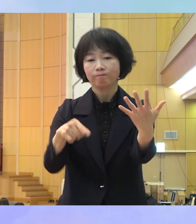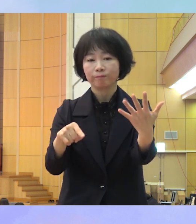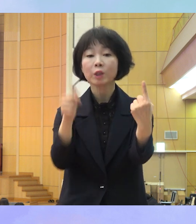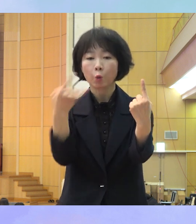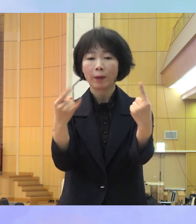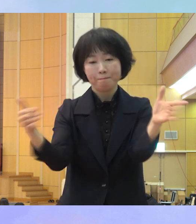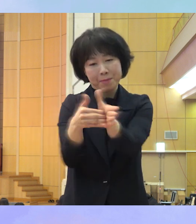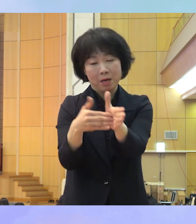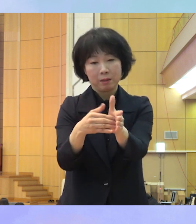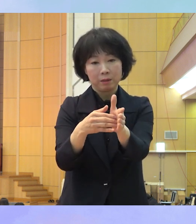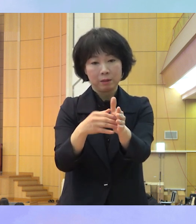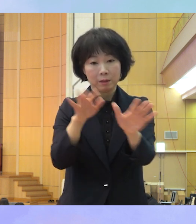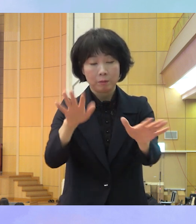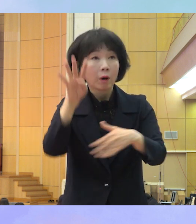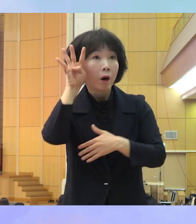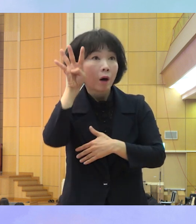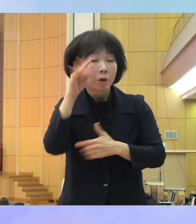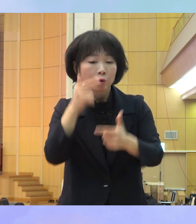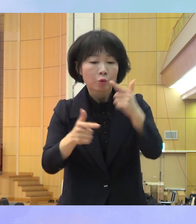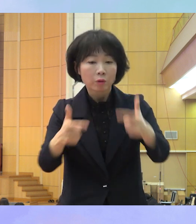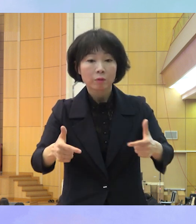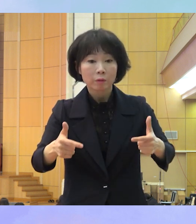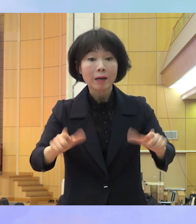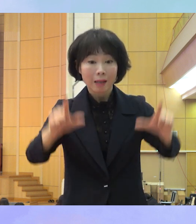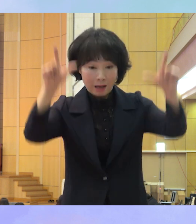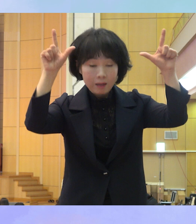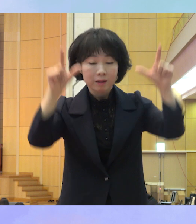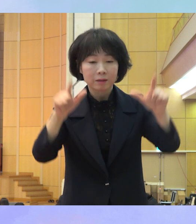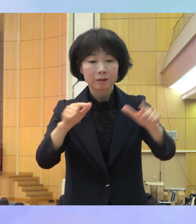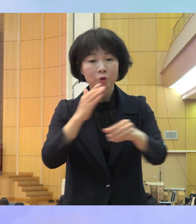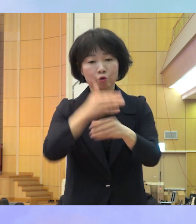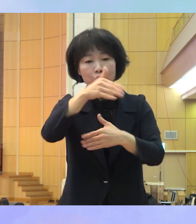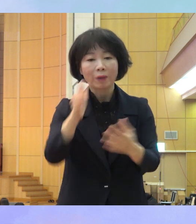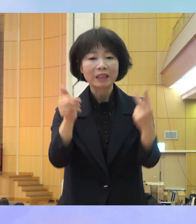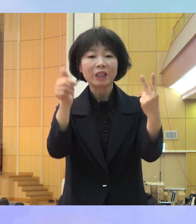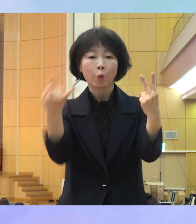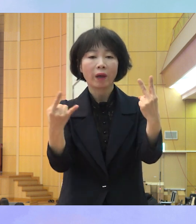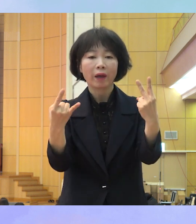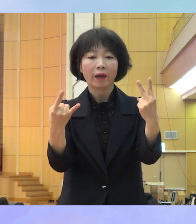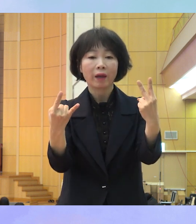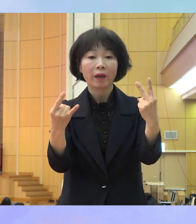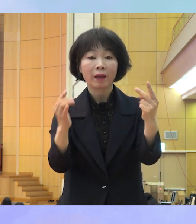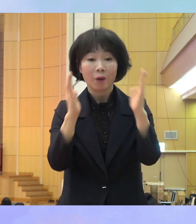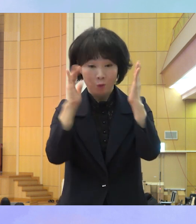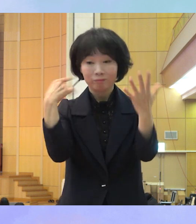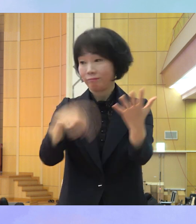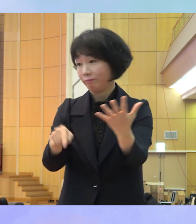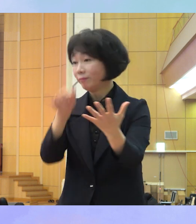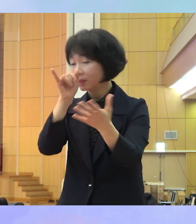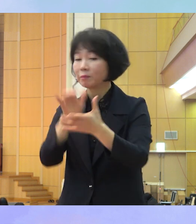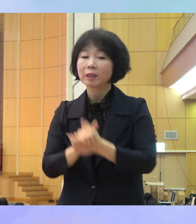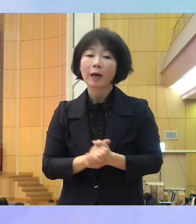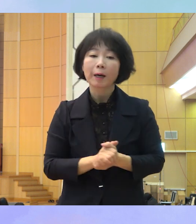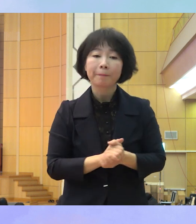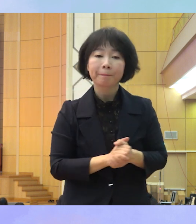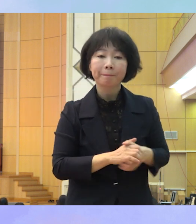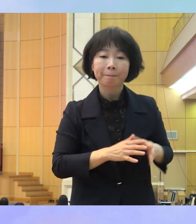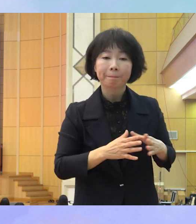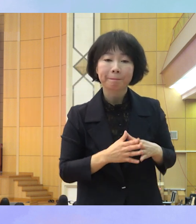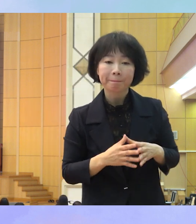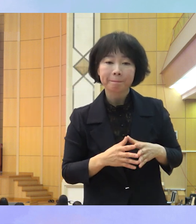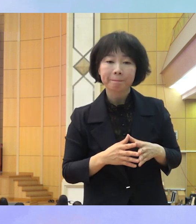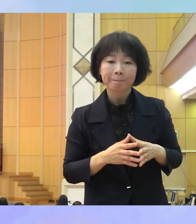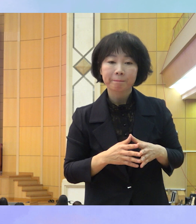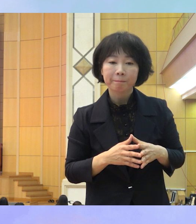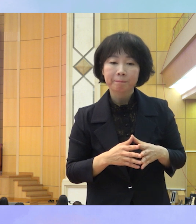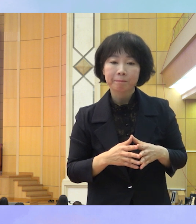돌아오는 목요일 날 중급 성경 교육, 토요일 날 계시록 성경 교육이